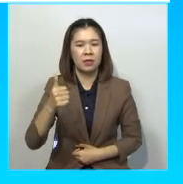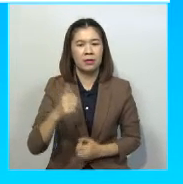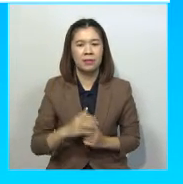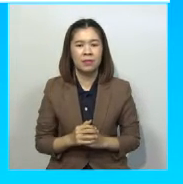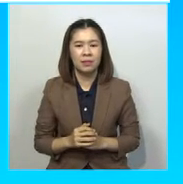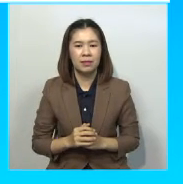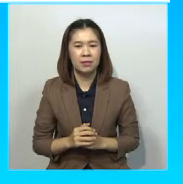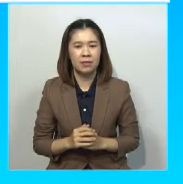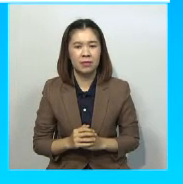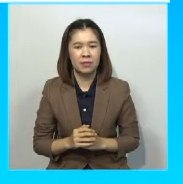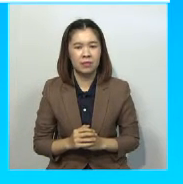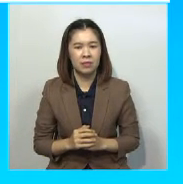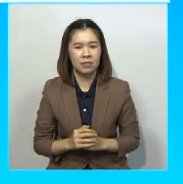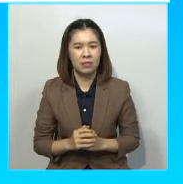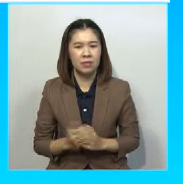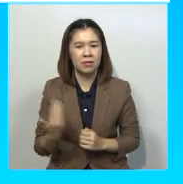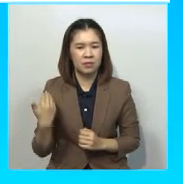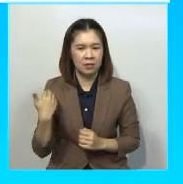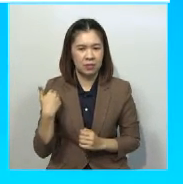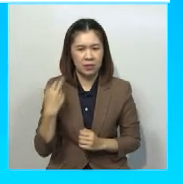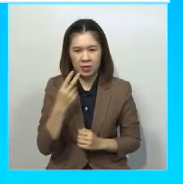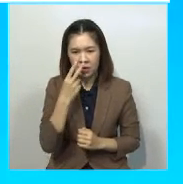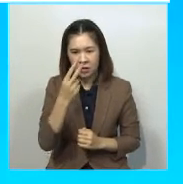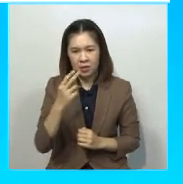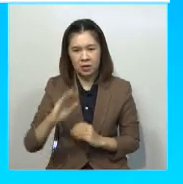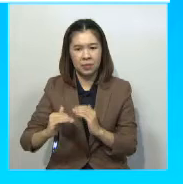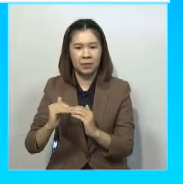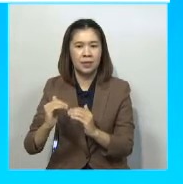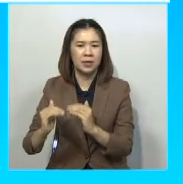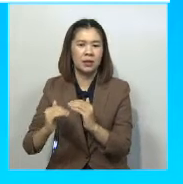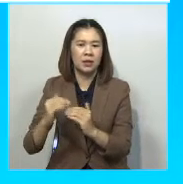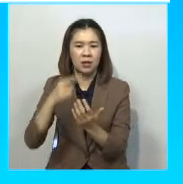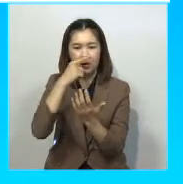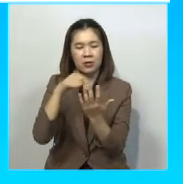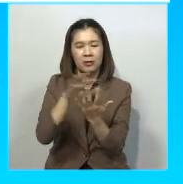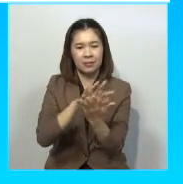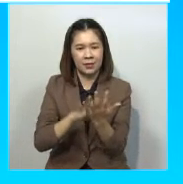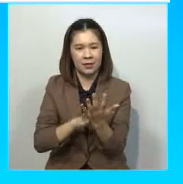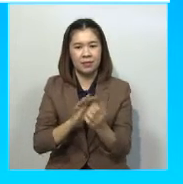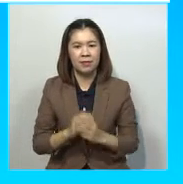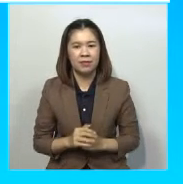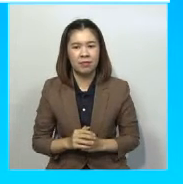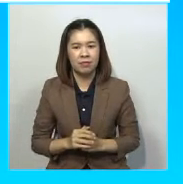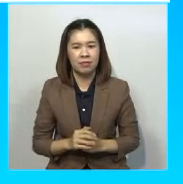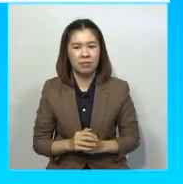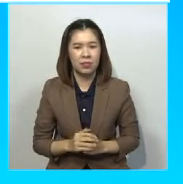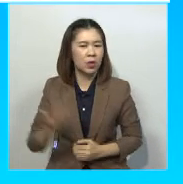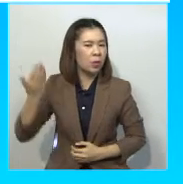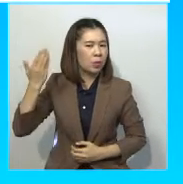อันนี้คือสิ่งที่ดีๆที่เกิดขึ้นกับประเทศไทยความไม่มั่นใจใน